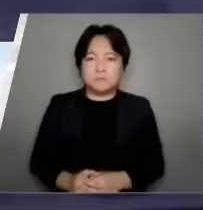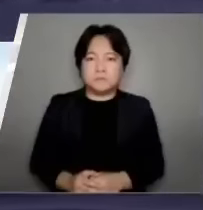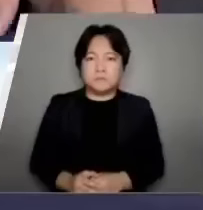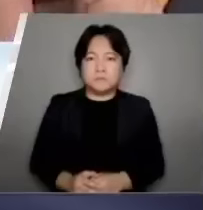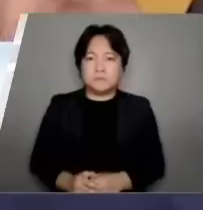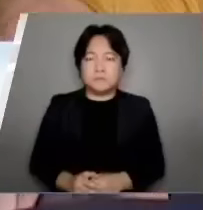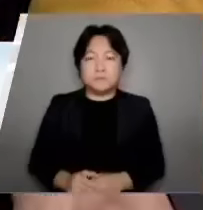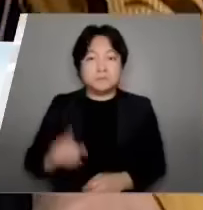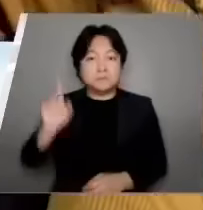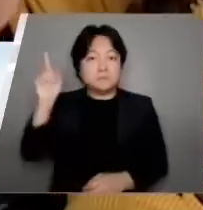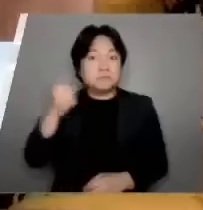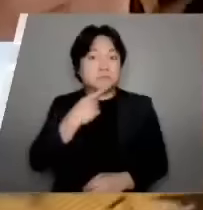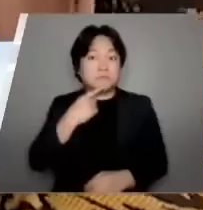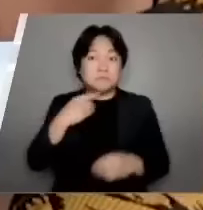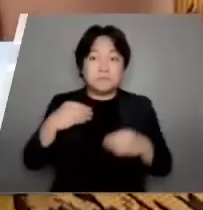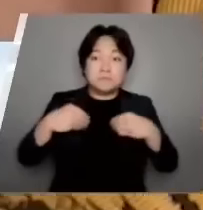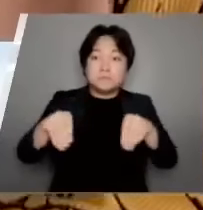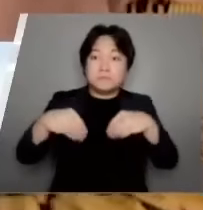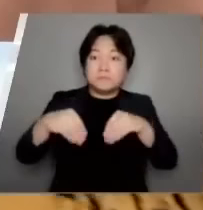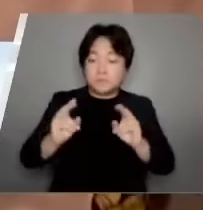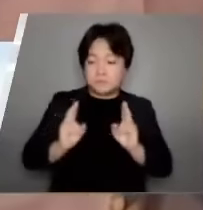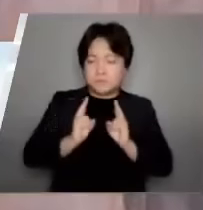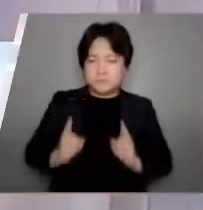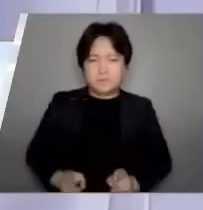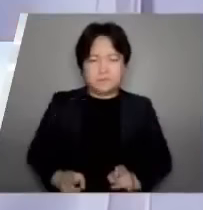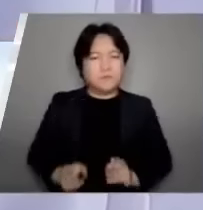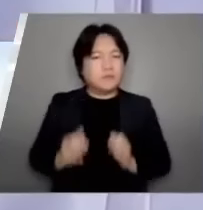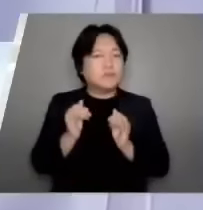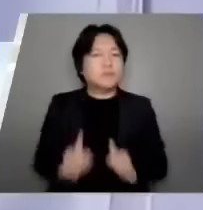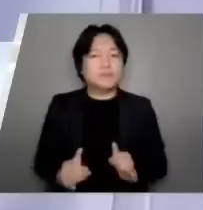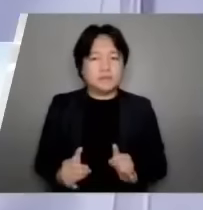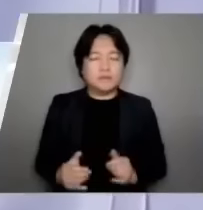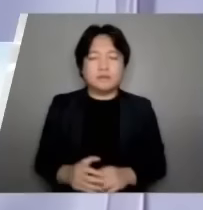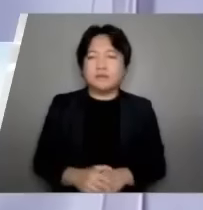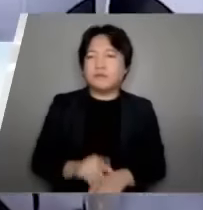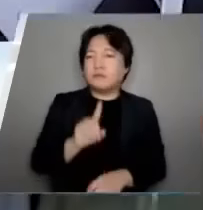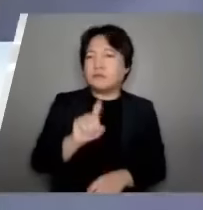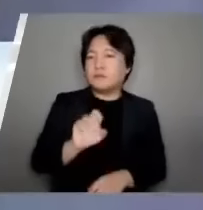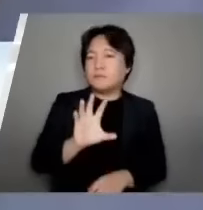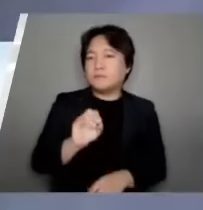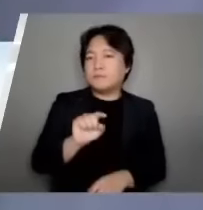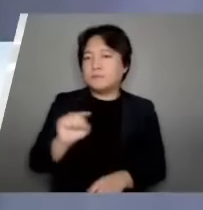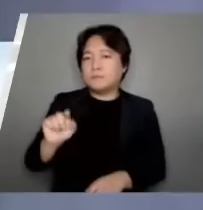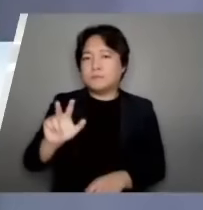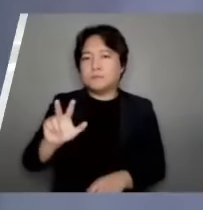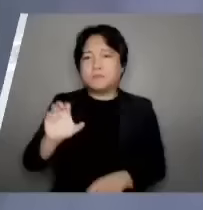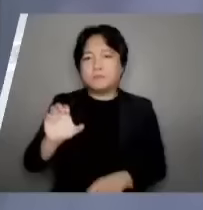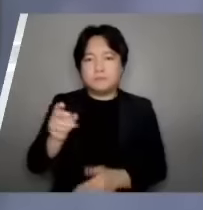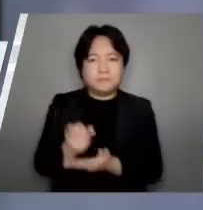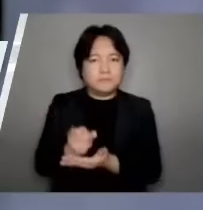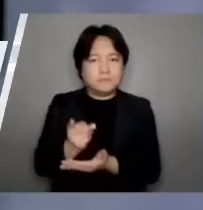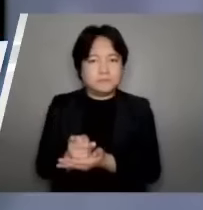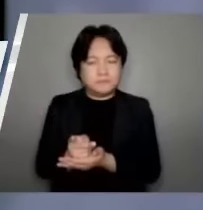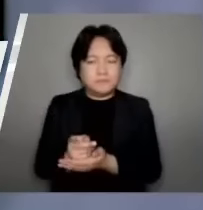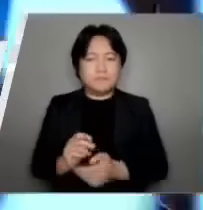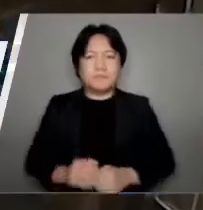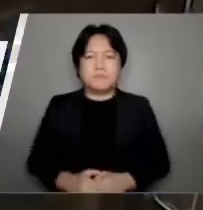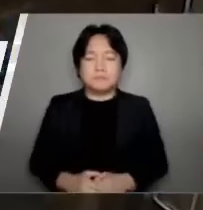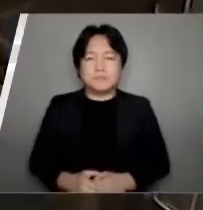nagtaas ang presyo sa uniform na nasa 150 hanggang 300 pesos. Basta ka may tubo ko na konti, pwede